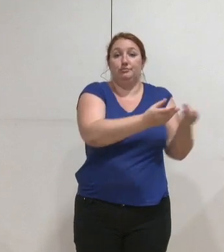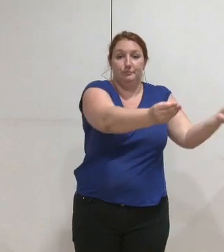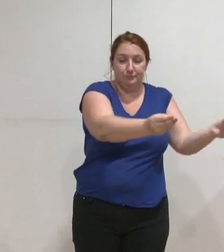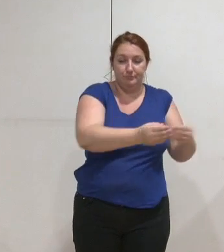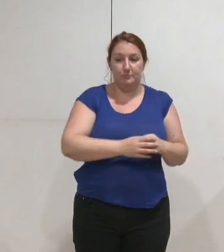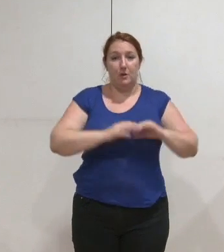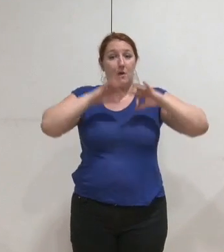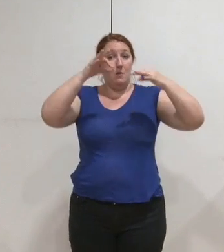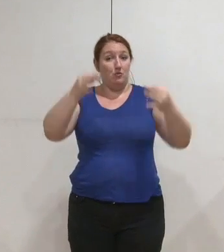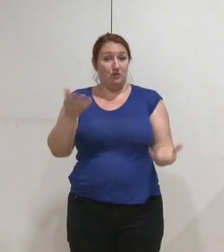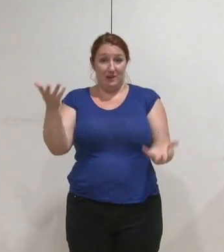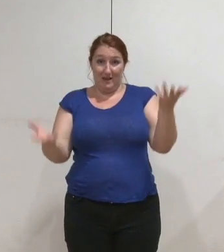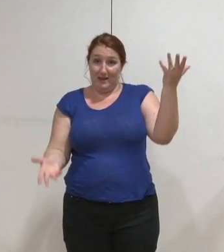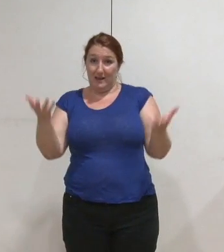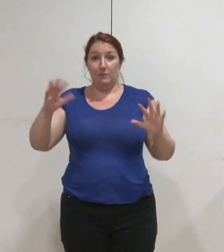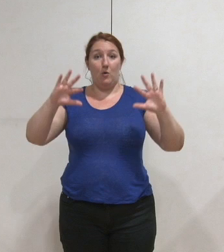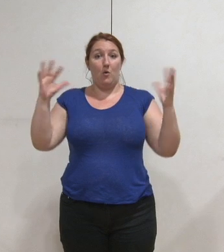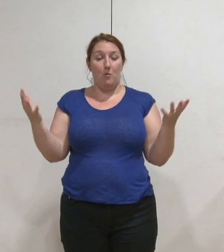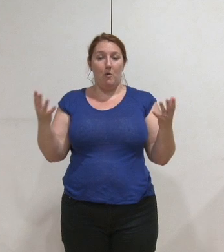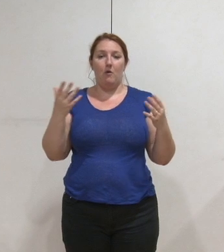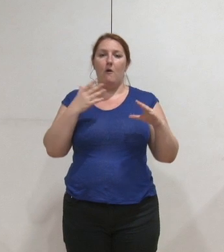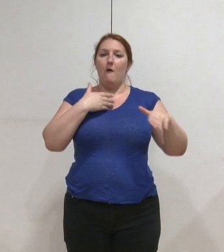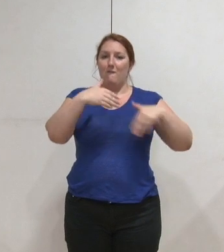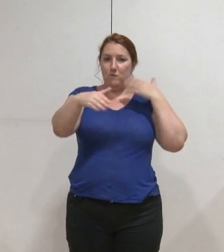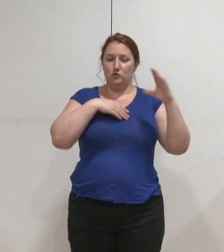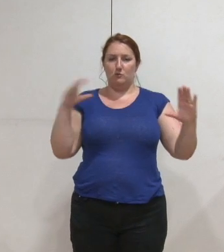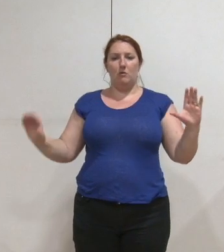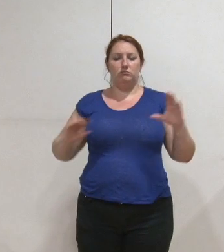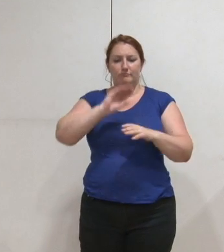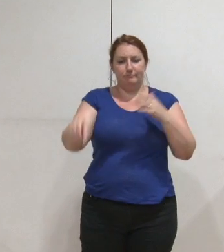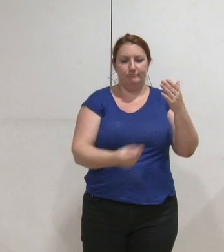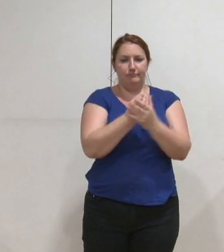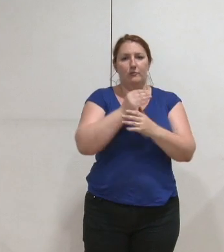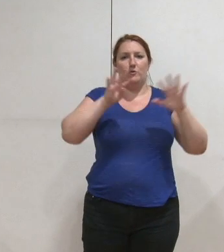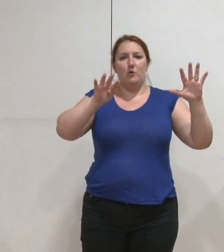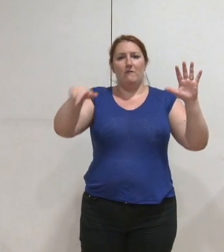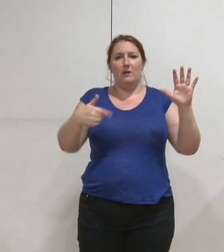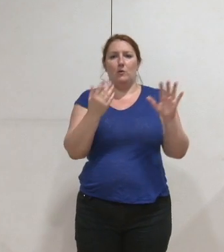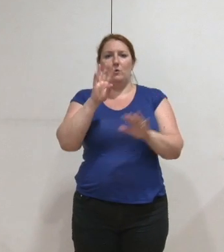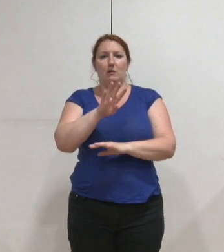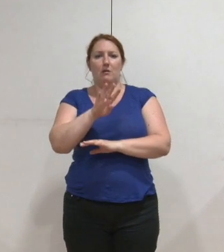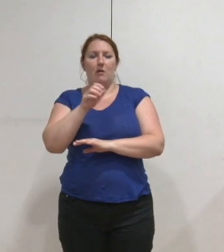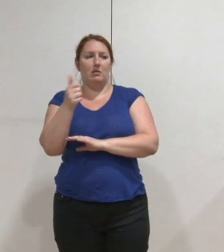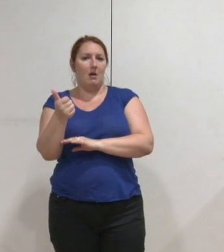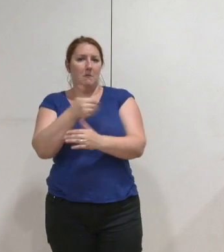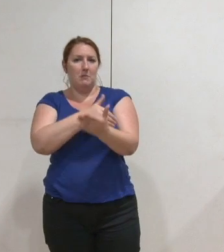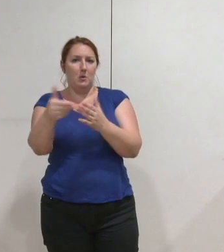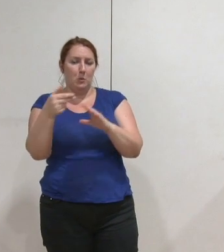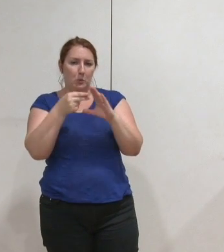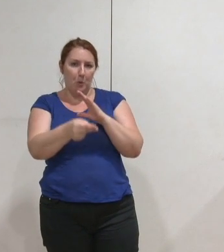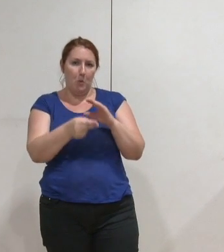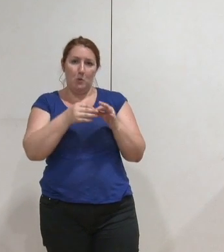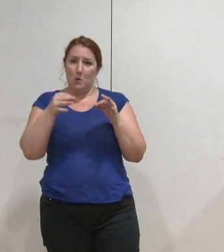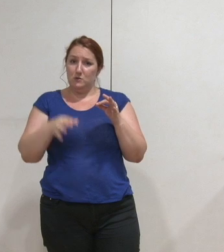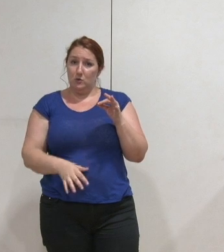intégré en recette de fonctionnement 9,42 million d'euros de résultats sont des résultats qui sont directement